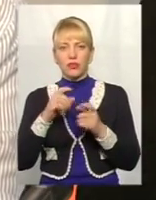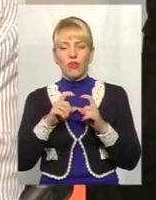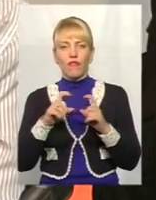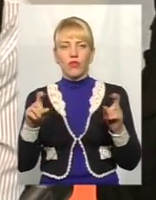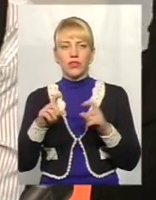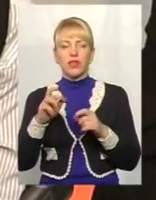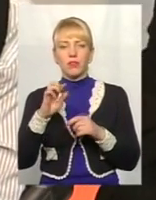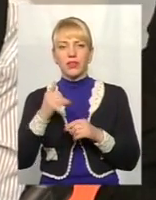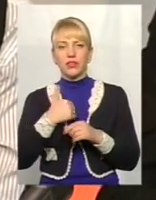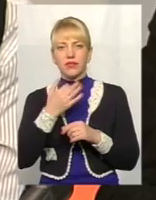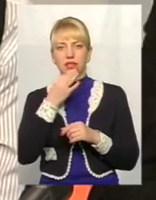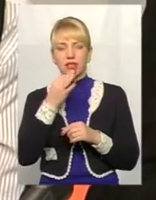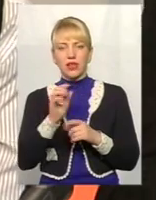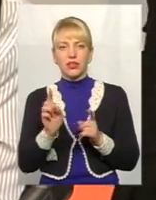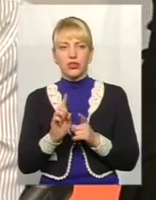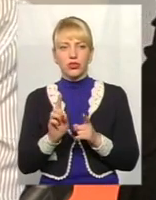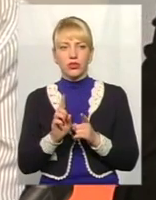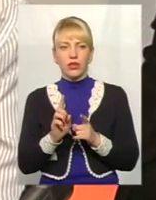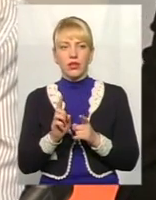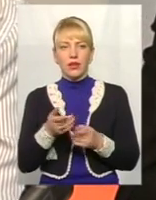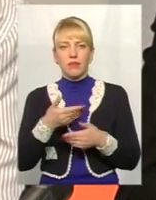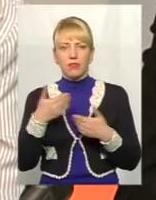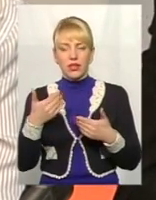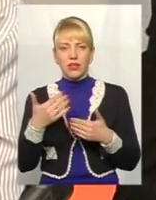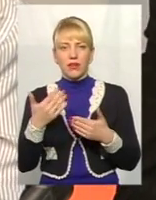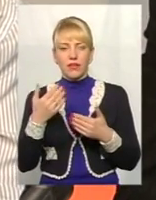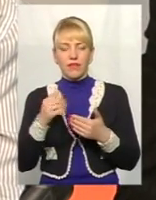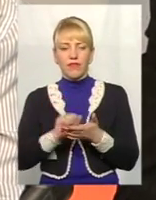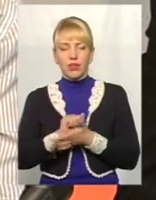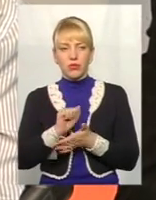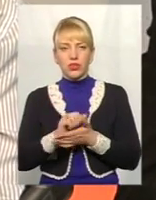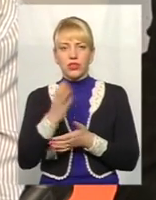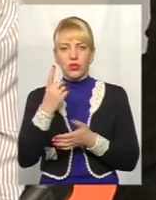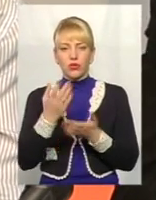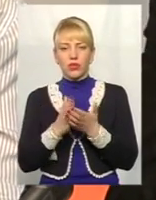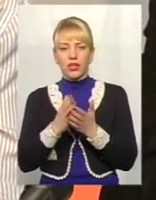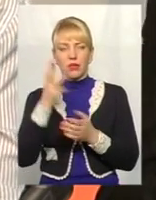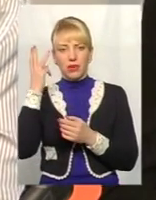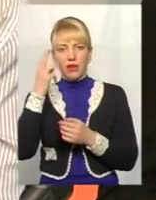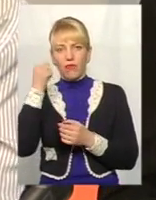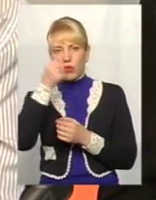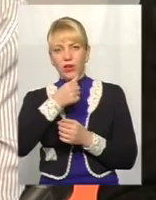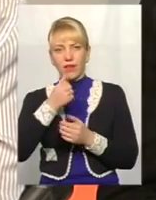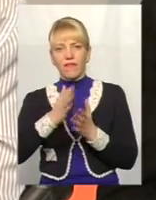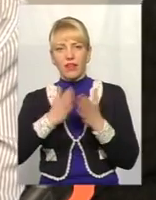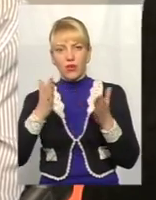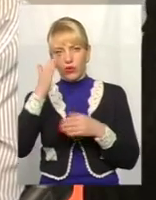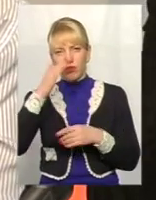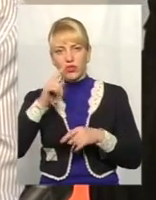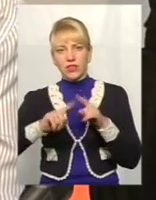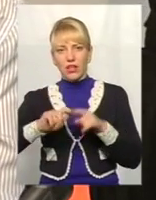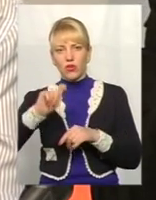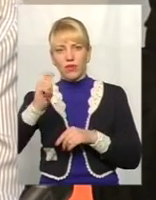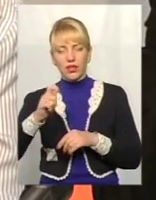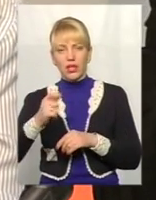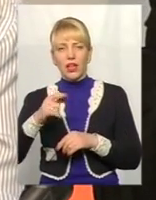би сказати, що от ми ще випустили ще одну книжку «Хмельниччина в роки Великої Вітчизняної війни», і ми говоримо